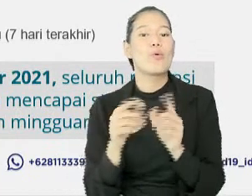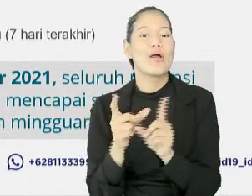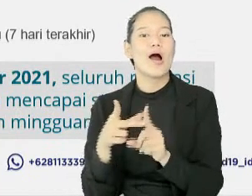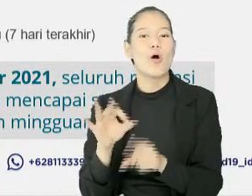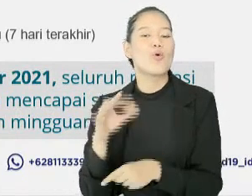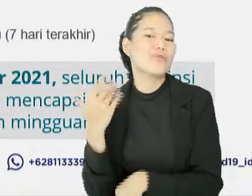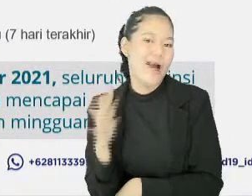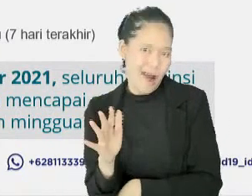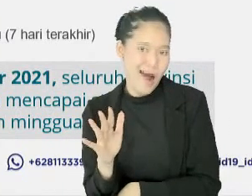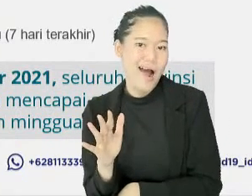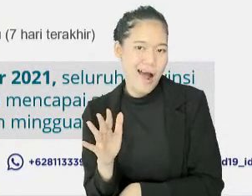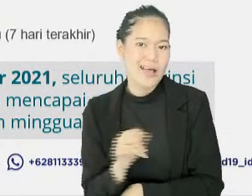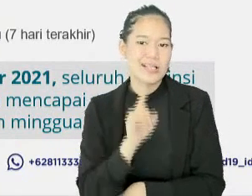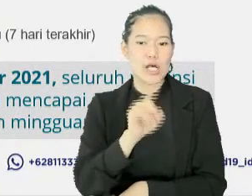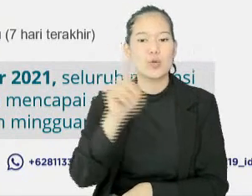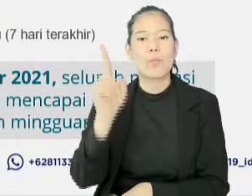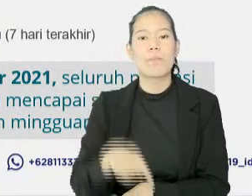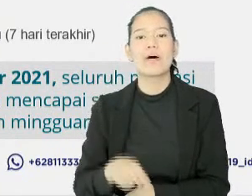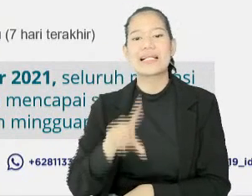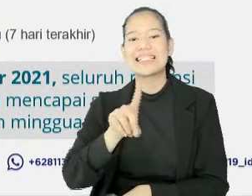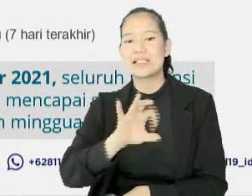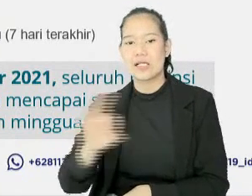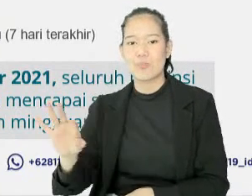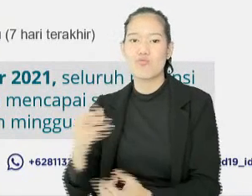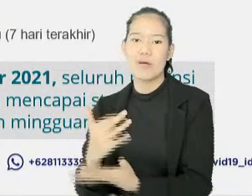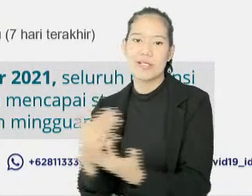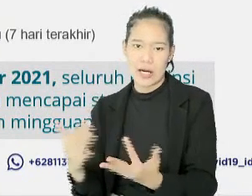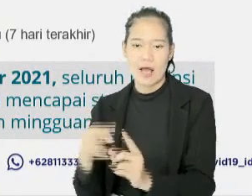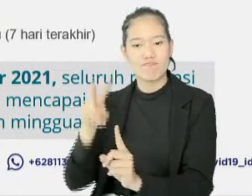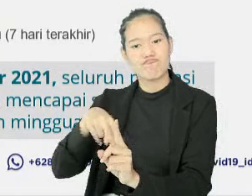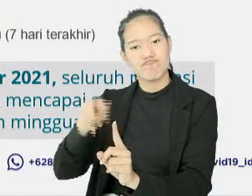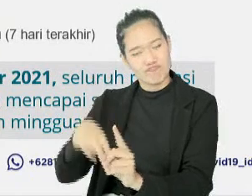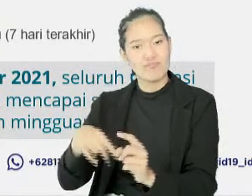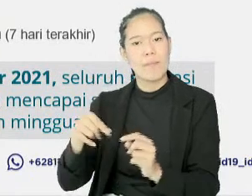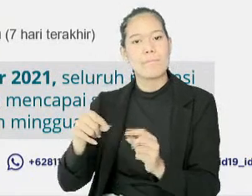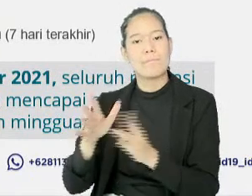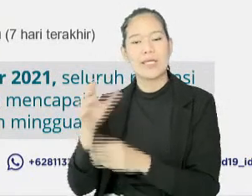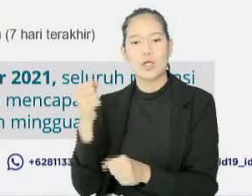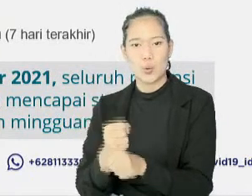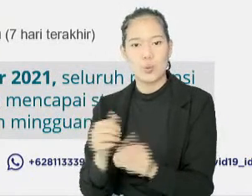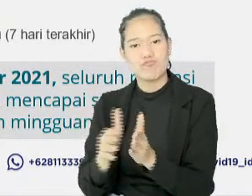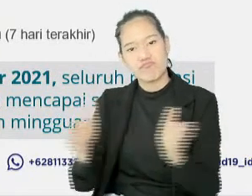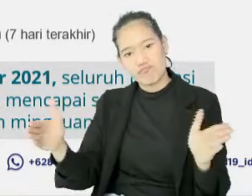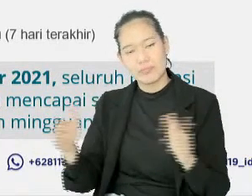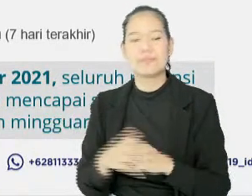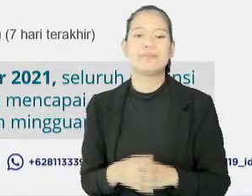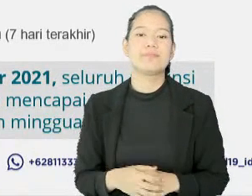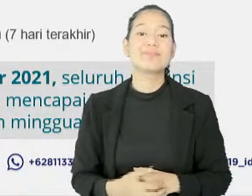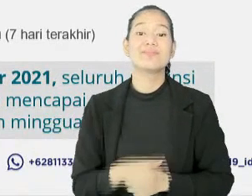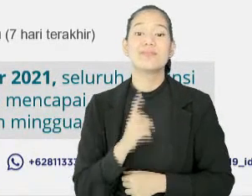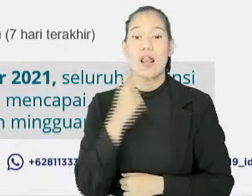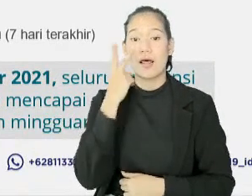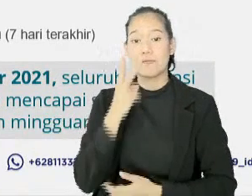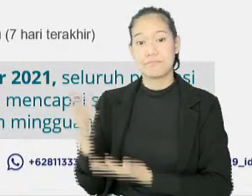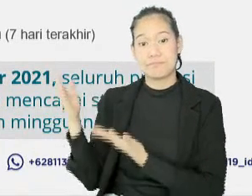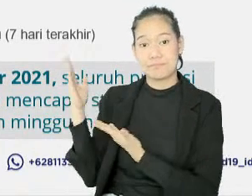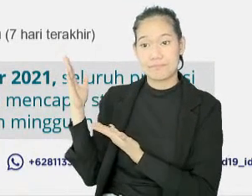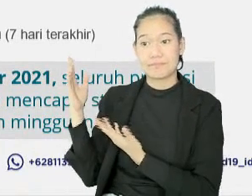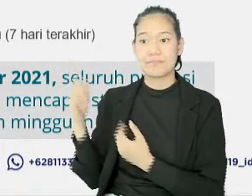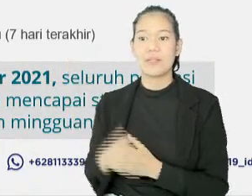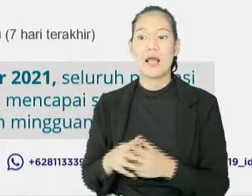Who yang satu perseribu penduduk untuk diperiksa setiap minggu nah disini kalau kita lihat